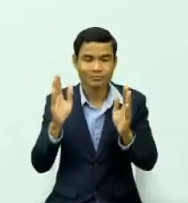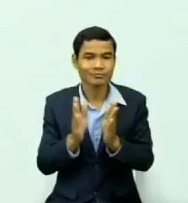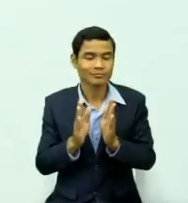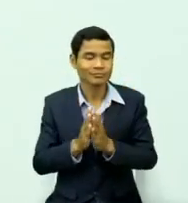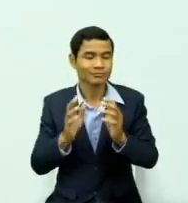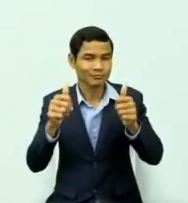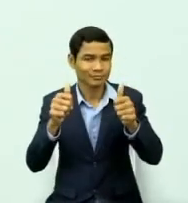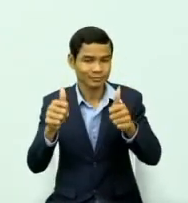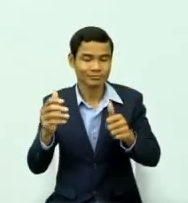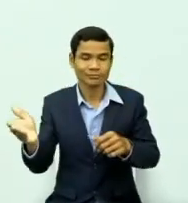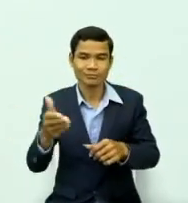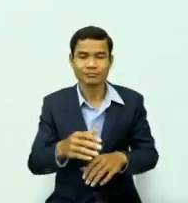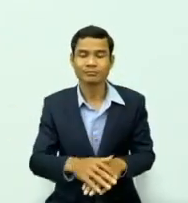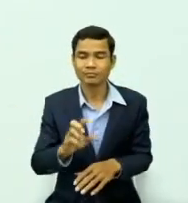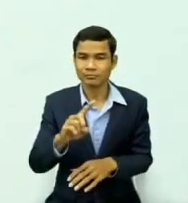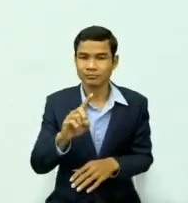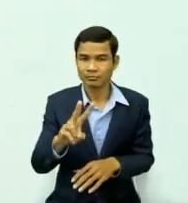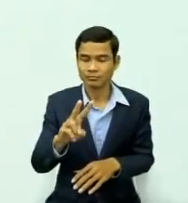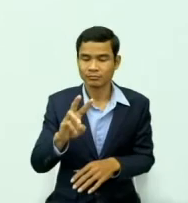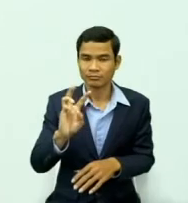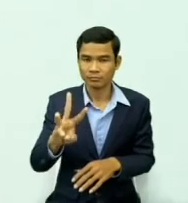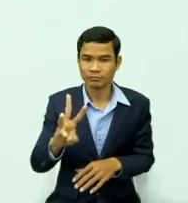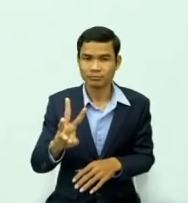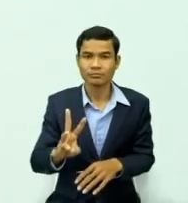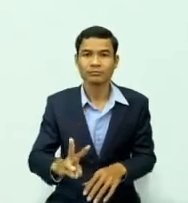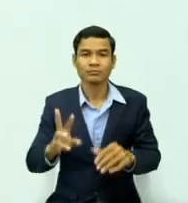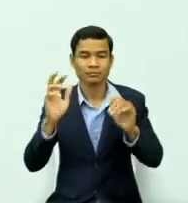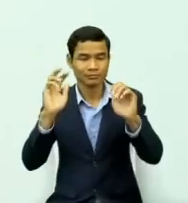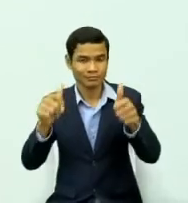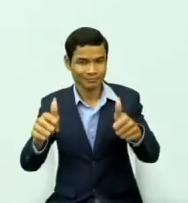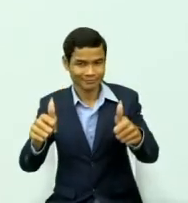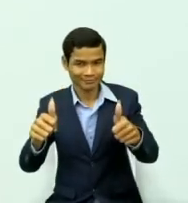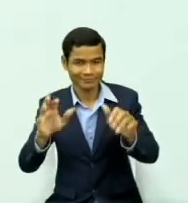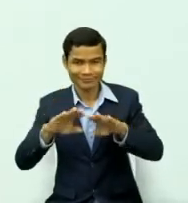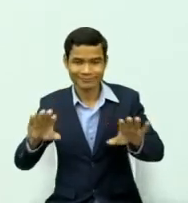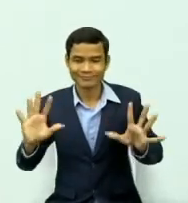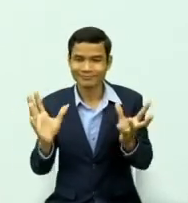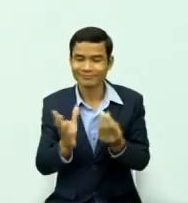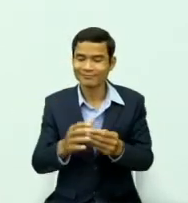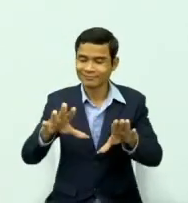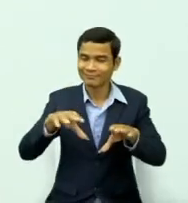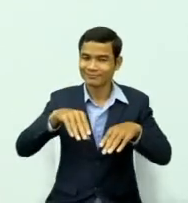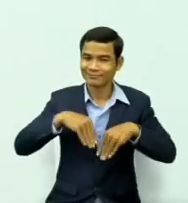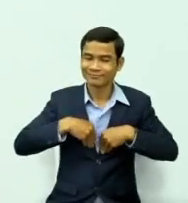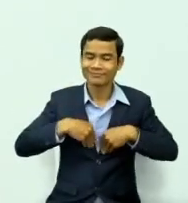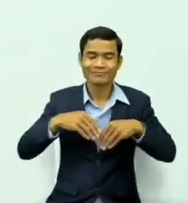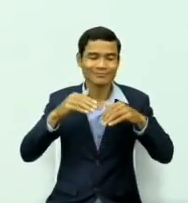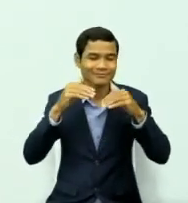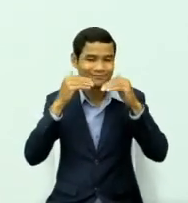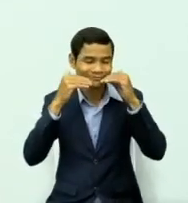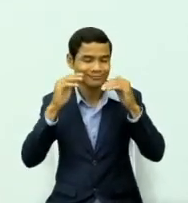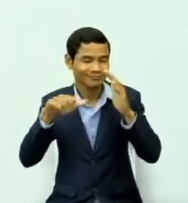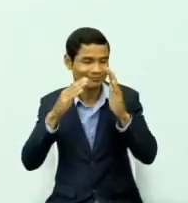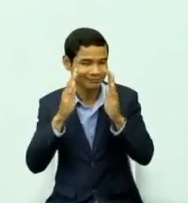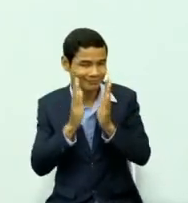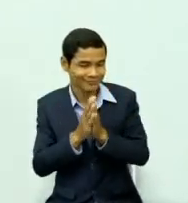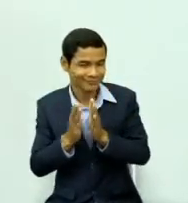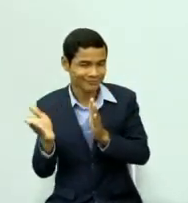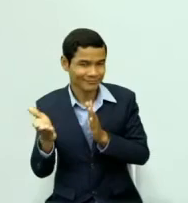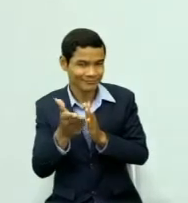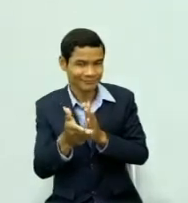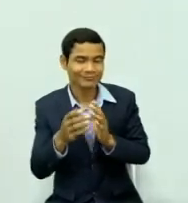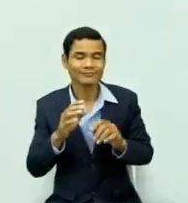tôi càng con tình ốc ní mỗi tí bấy ốc cha con có từ từ chà thả ốc con tình ốc nên là con